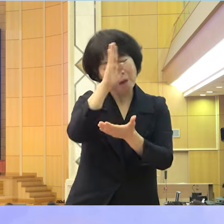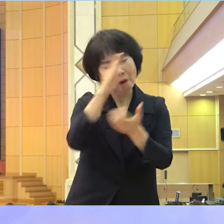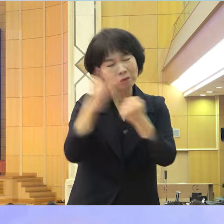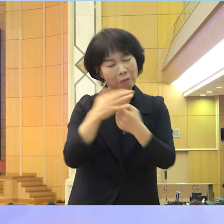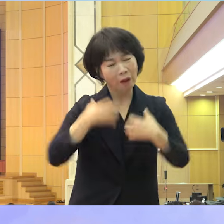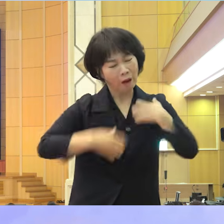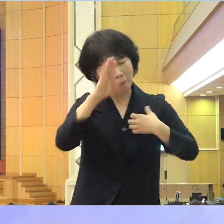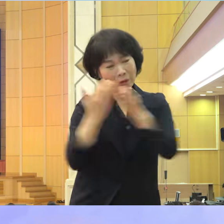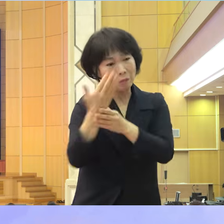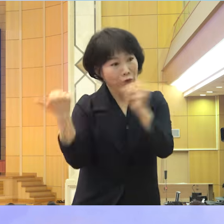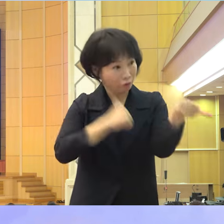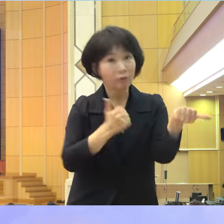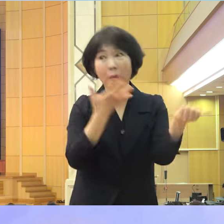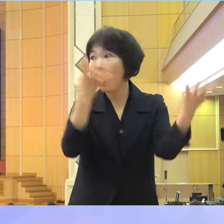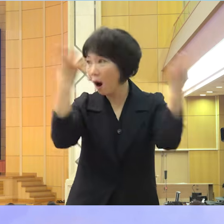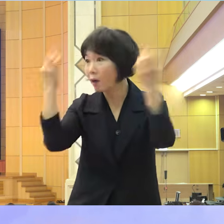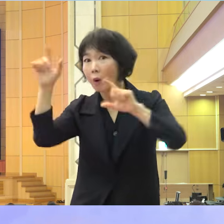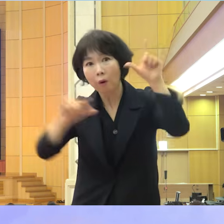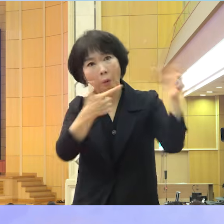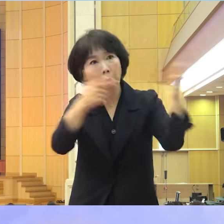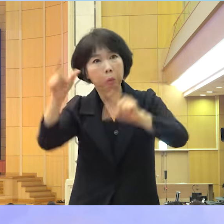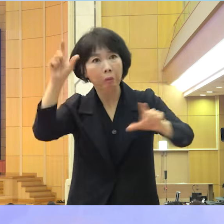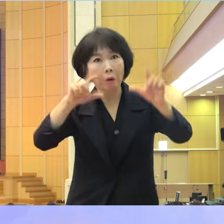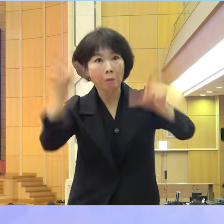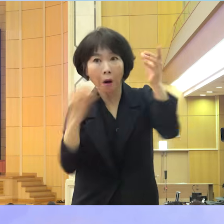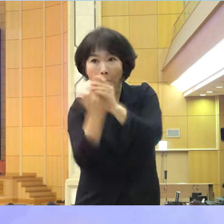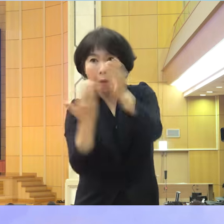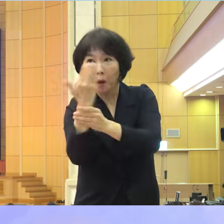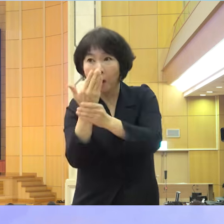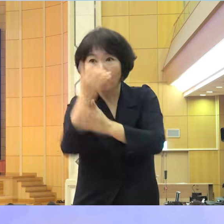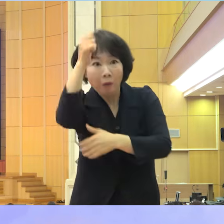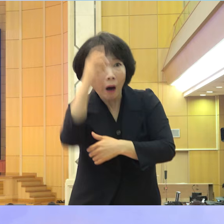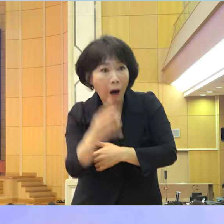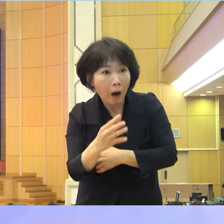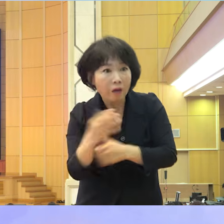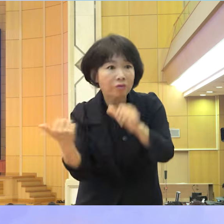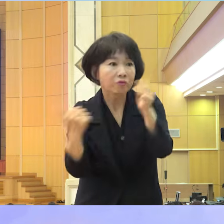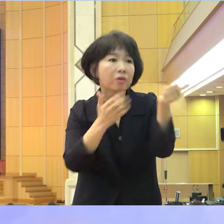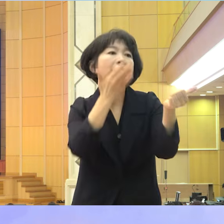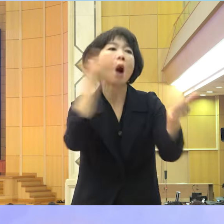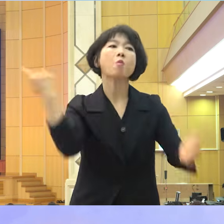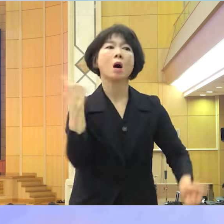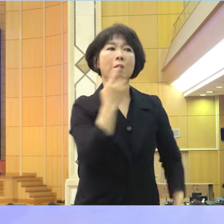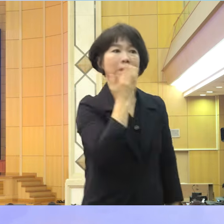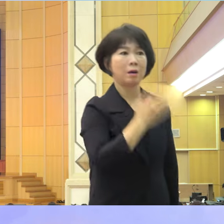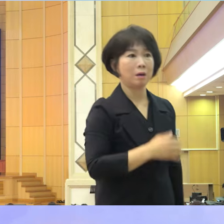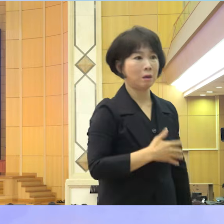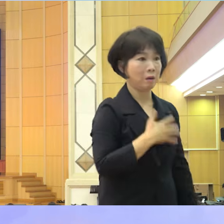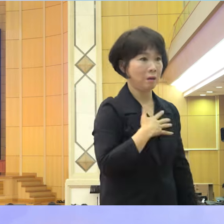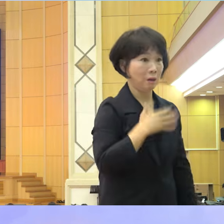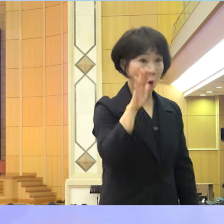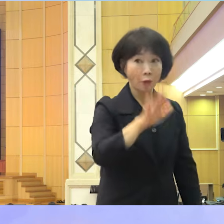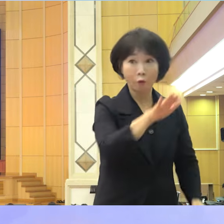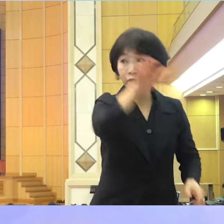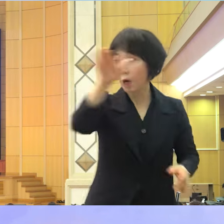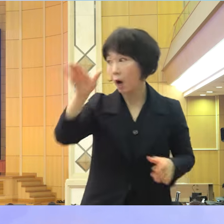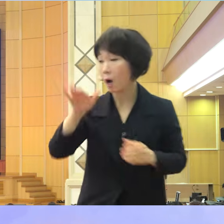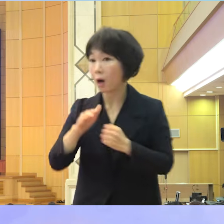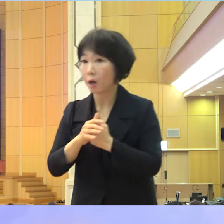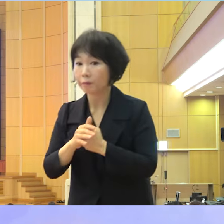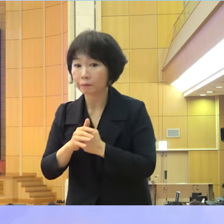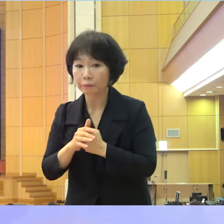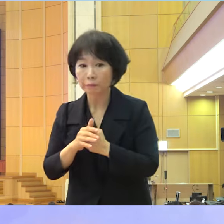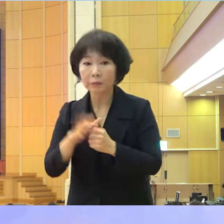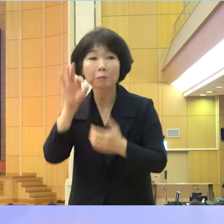있고 하여튼 여러 모양으로 결과적으로 죽습니다, 사람은. 근데 살다가